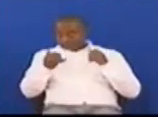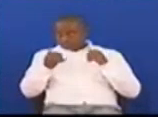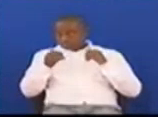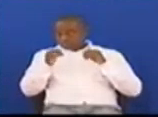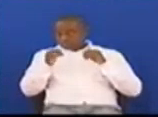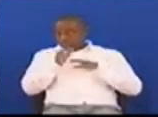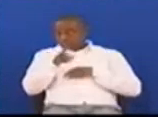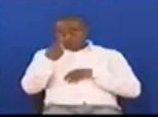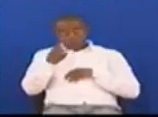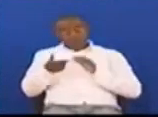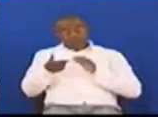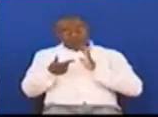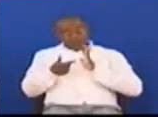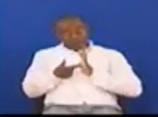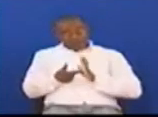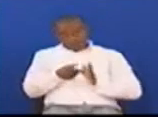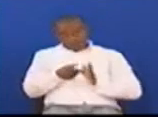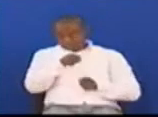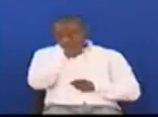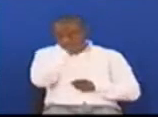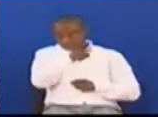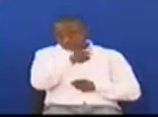kwa uzalishaji huo